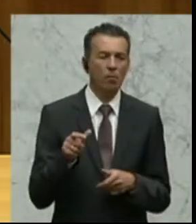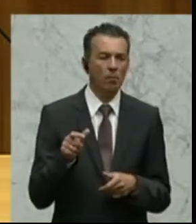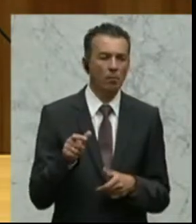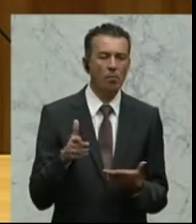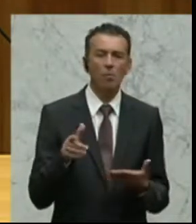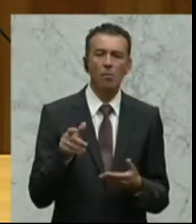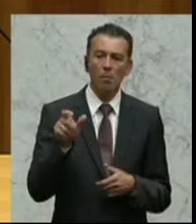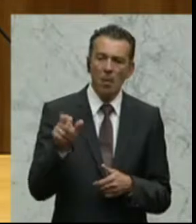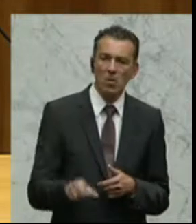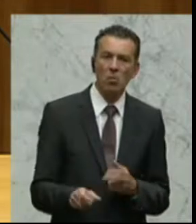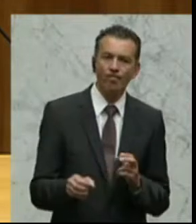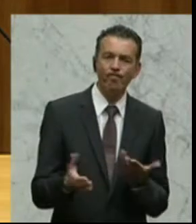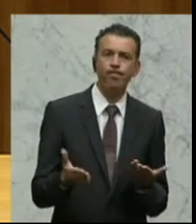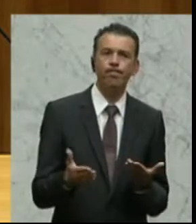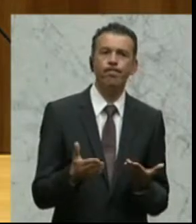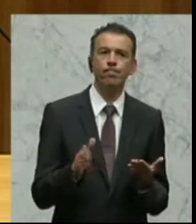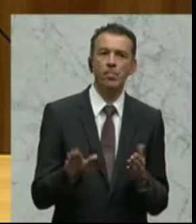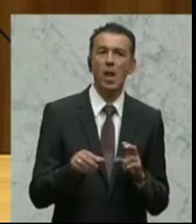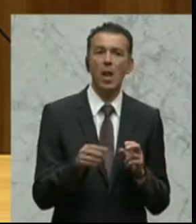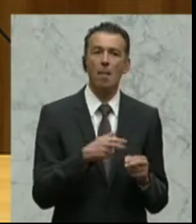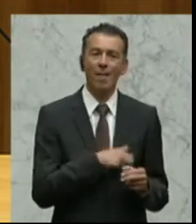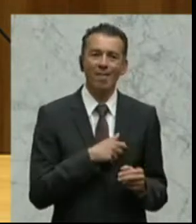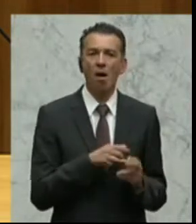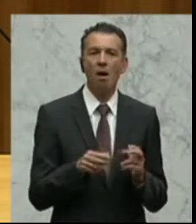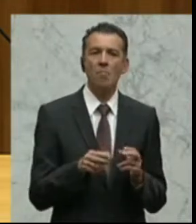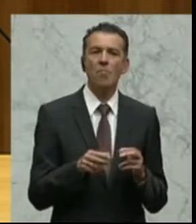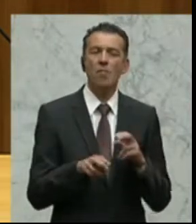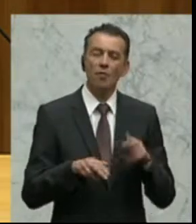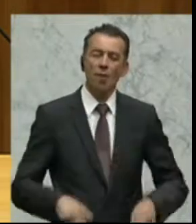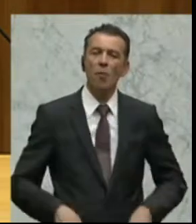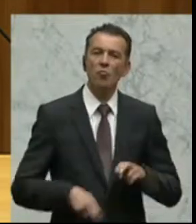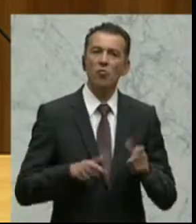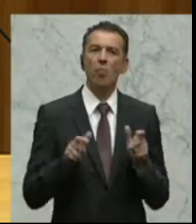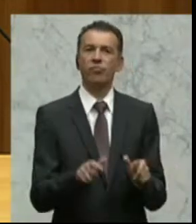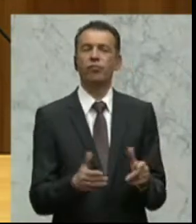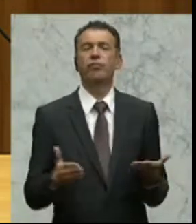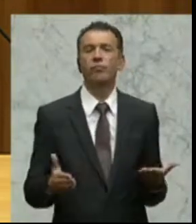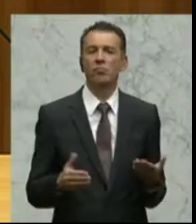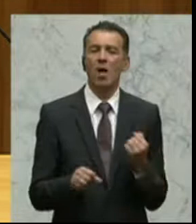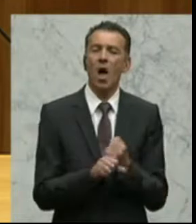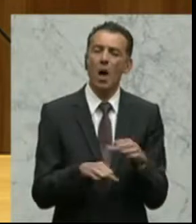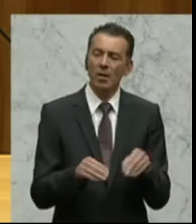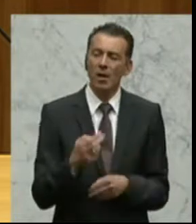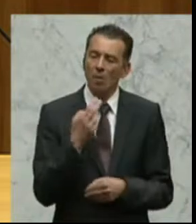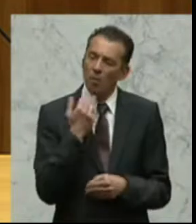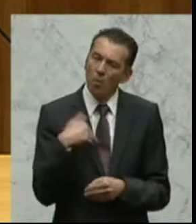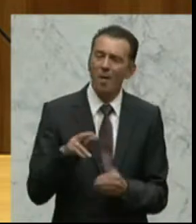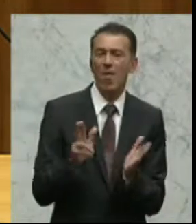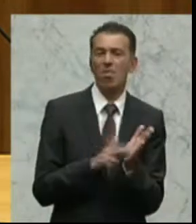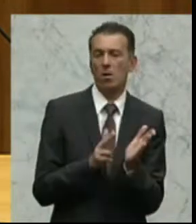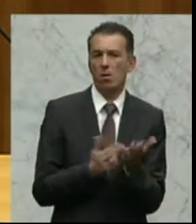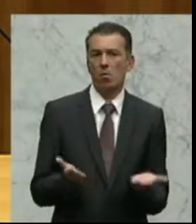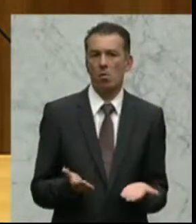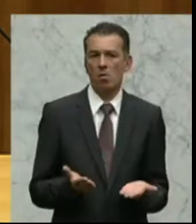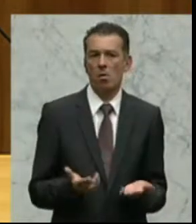heißt, wir haben eine ganz breite Diskussion der Arbeitnehmerinnenschaft. Und die Arbeitnehmer wollen erstens einmal mehr im Geldbörsel haben. Und was wir wollen, ist eine seriöse Diskussion